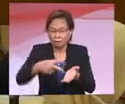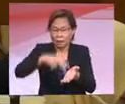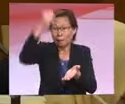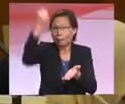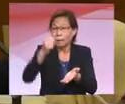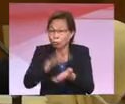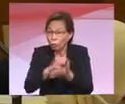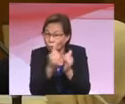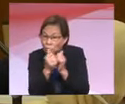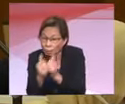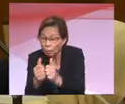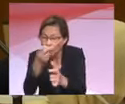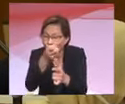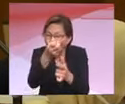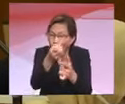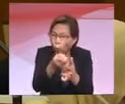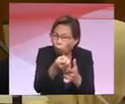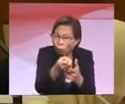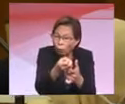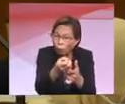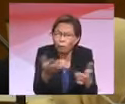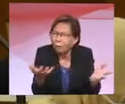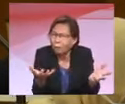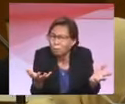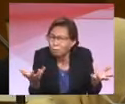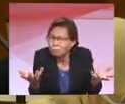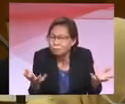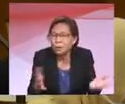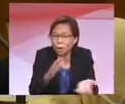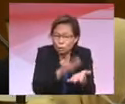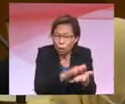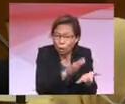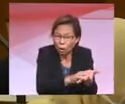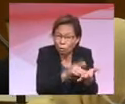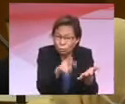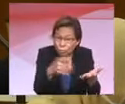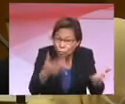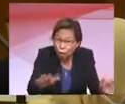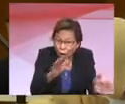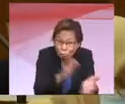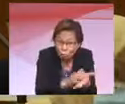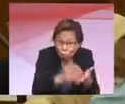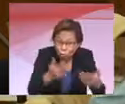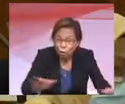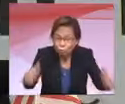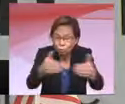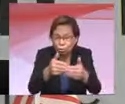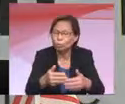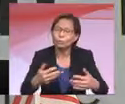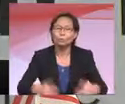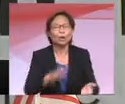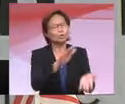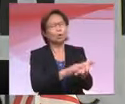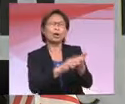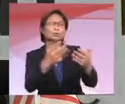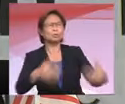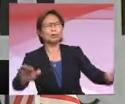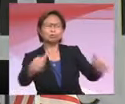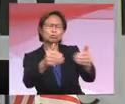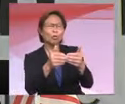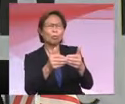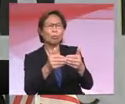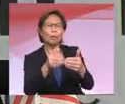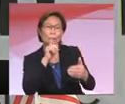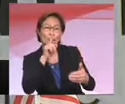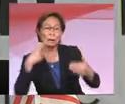sekolah bersama ataupun bagaimana? Dan adakah sekolah tersebut telah ditutup? Terima kasih. Ya, sekolah tersebut telah pun ditutup, tetapi yang pasti